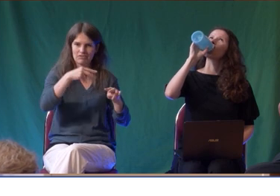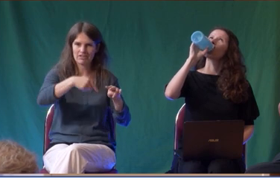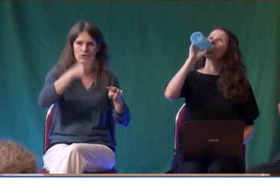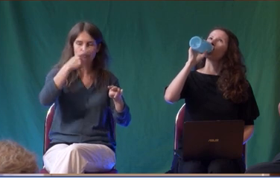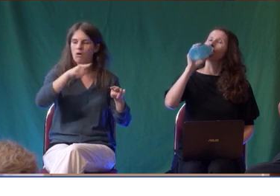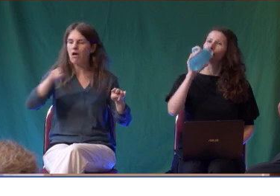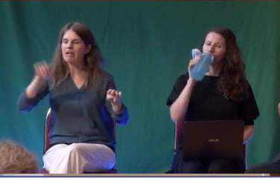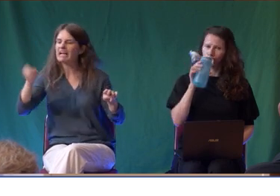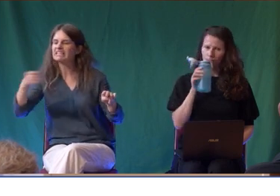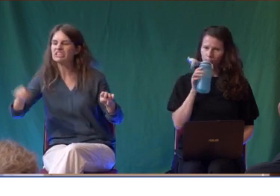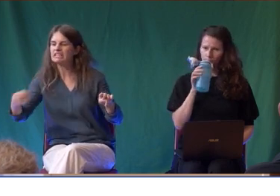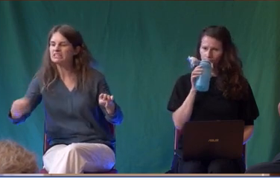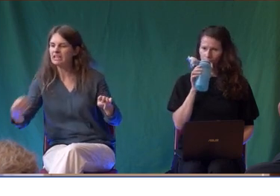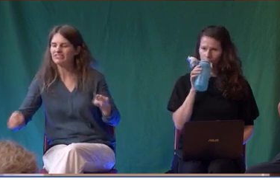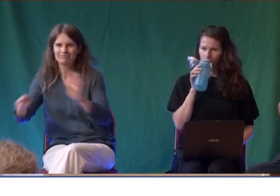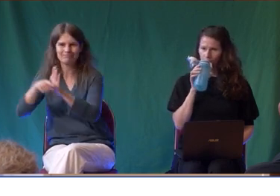nicht